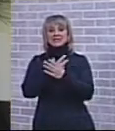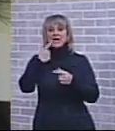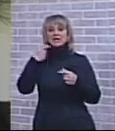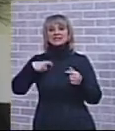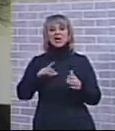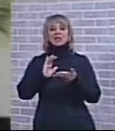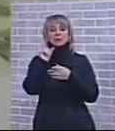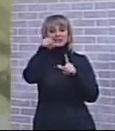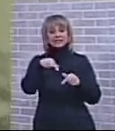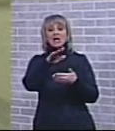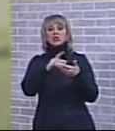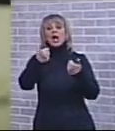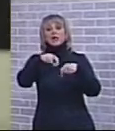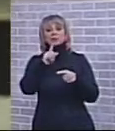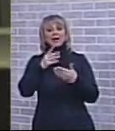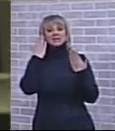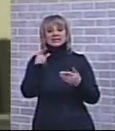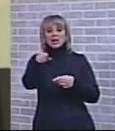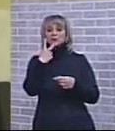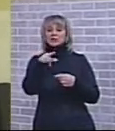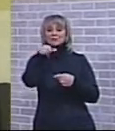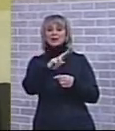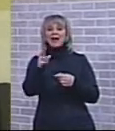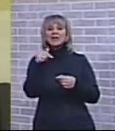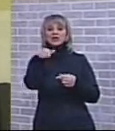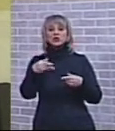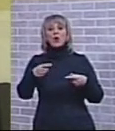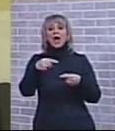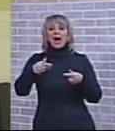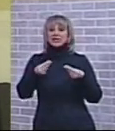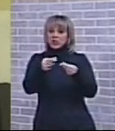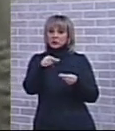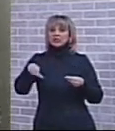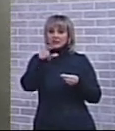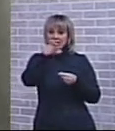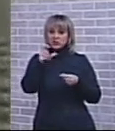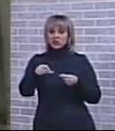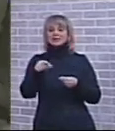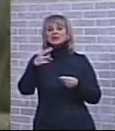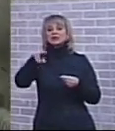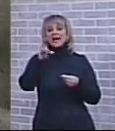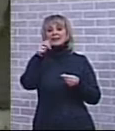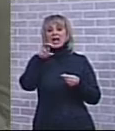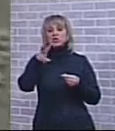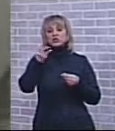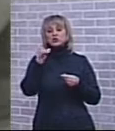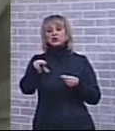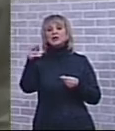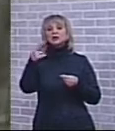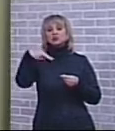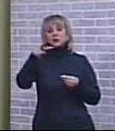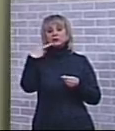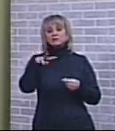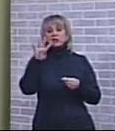Краснодара. Отправятся ли дальше, организаторы пока не знают. Посмотрят, как на нее отреагируют дончане. Анастасия Натальевич, Виктория Щетинина,